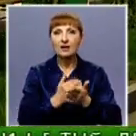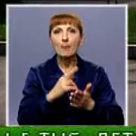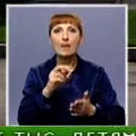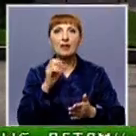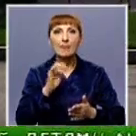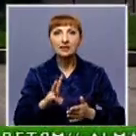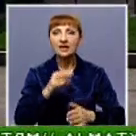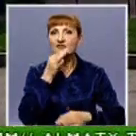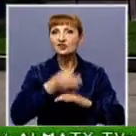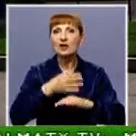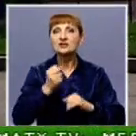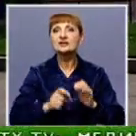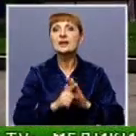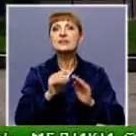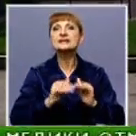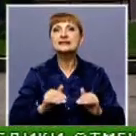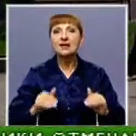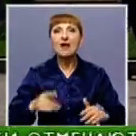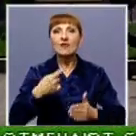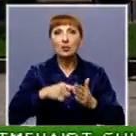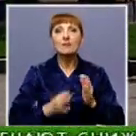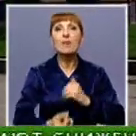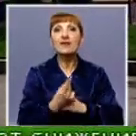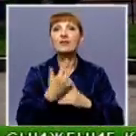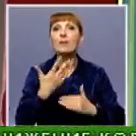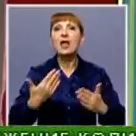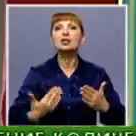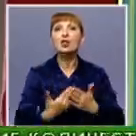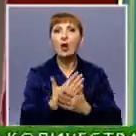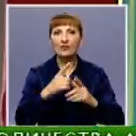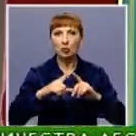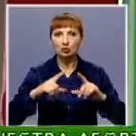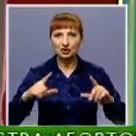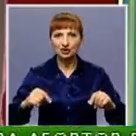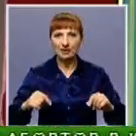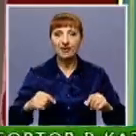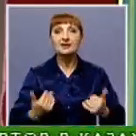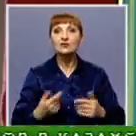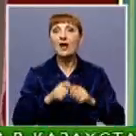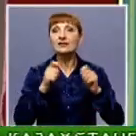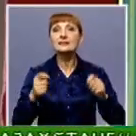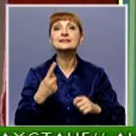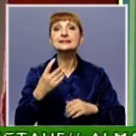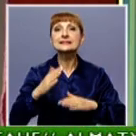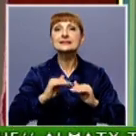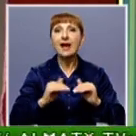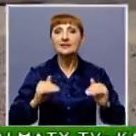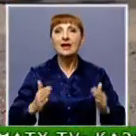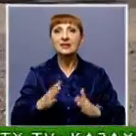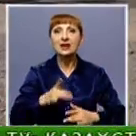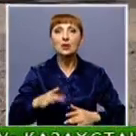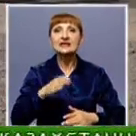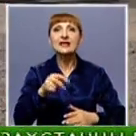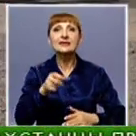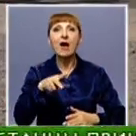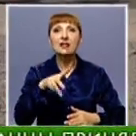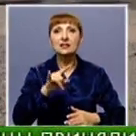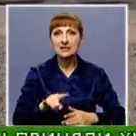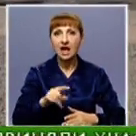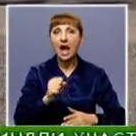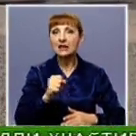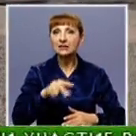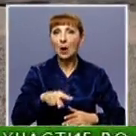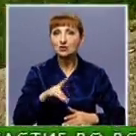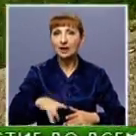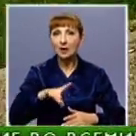«Балапан», отвечающей за запуск детсада в городе, появятся 5 новых учреждений. Сегодня открылся один из них в микрорайоне Саялы Алатауского района.